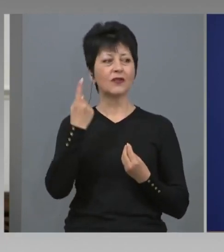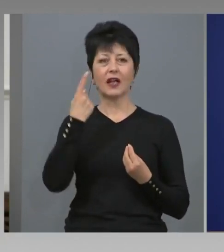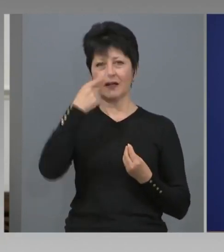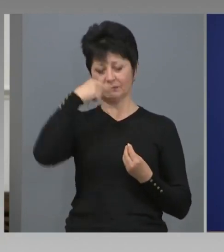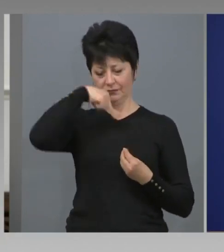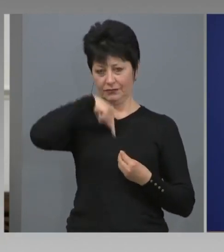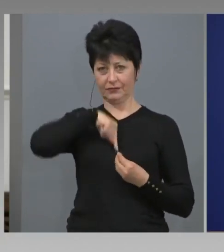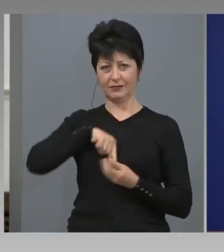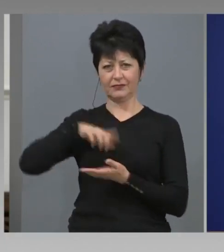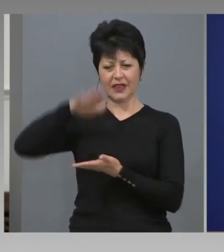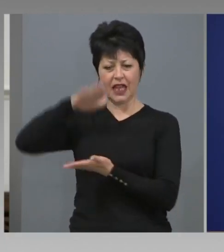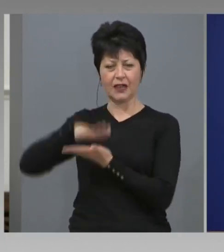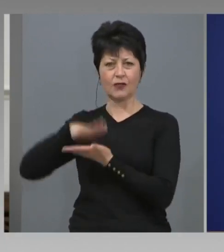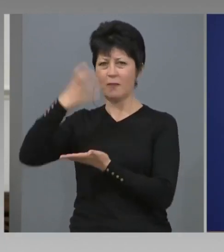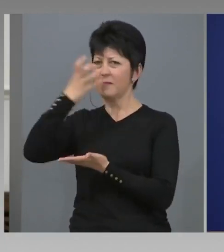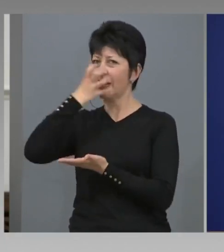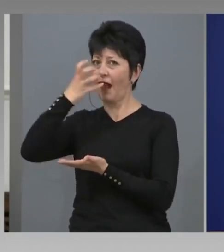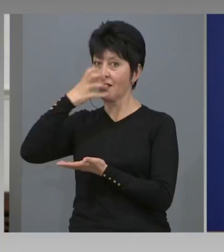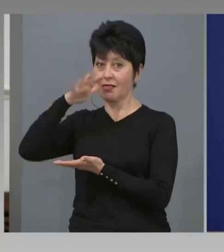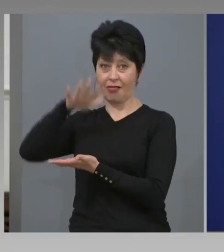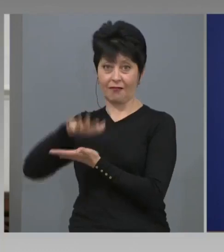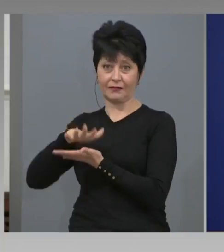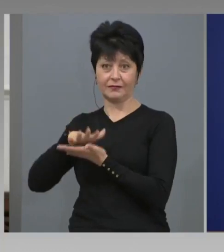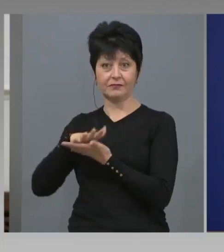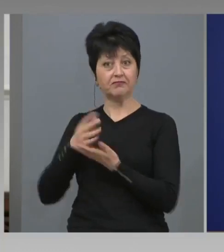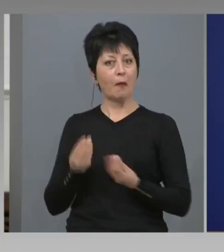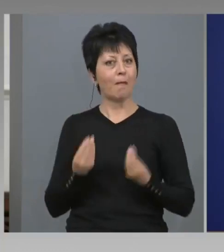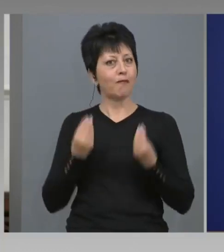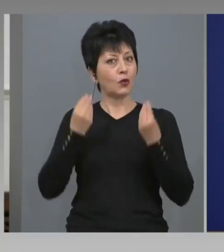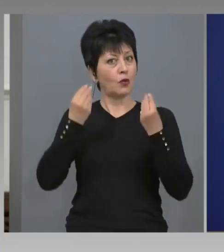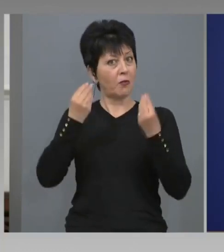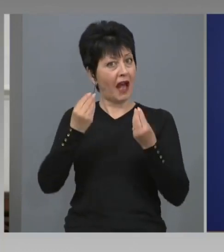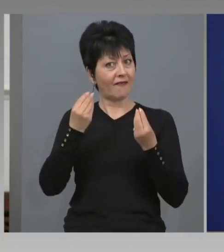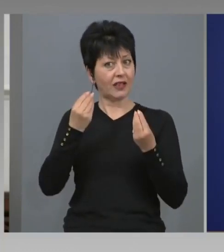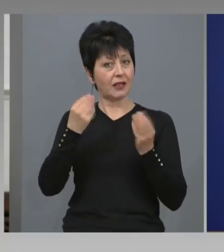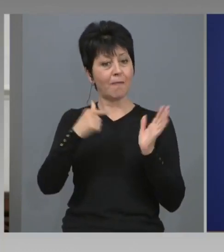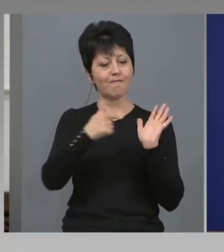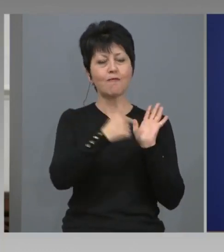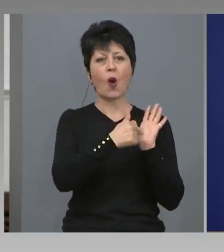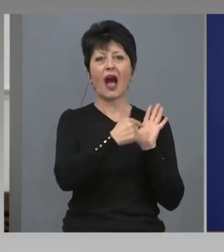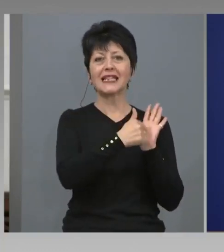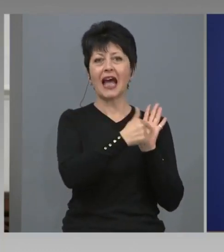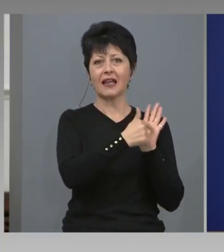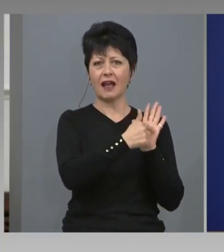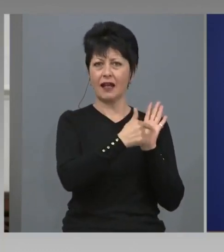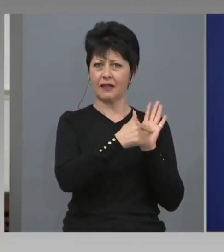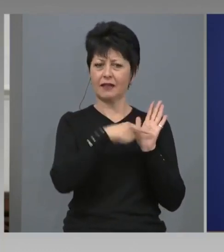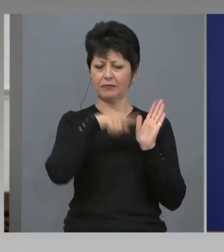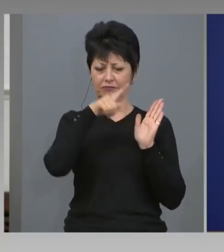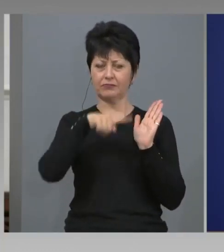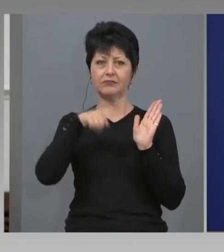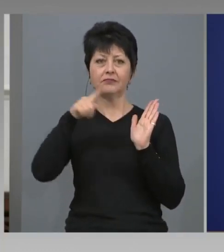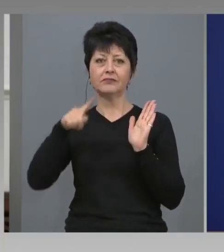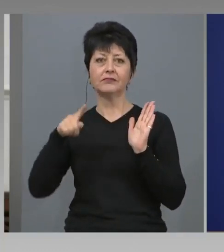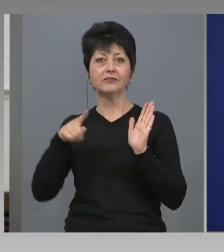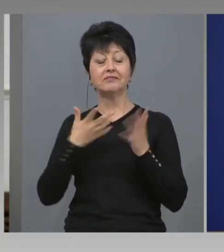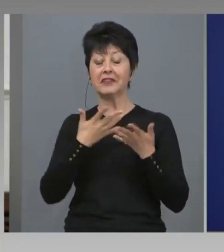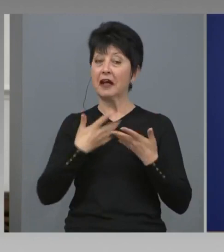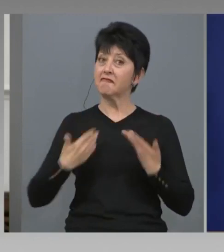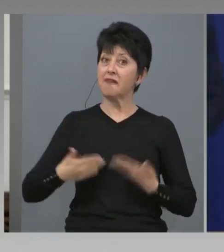интубиран. Подобряват се клиничните показатели и така с изключително вълнение целият